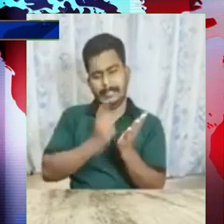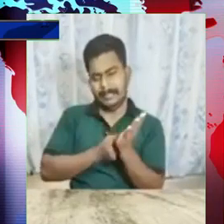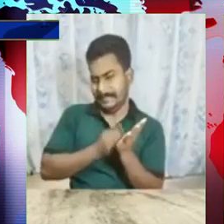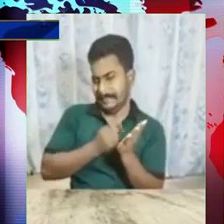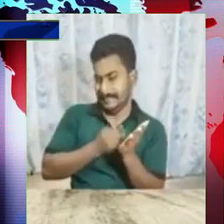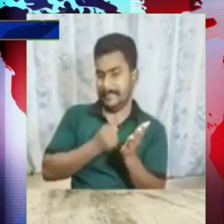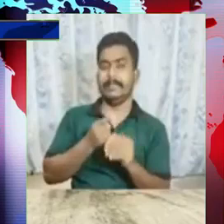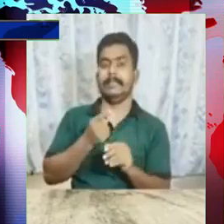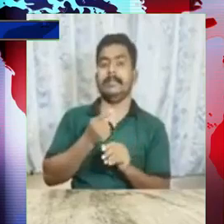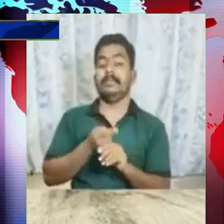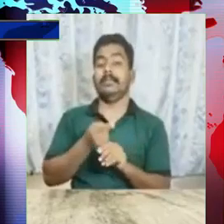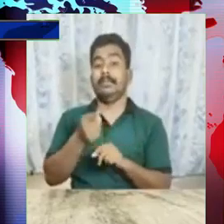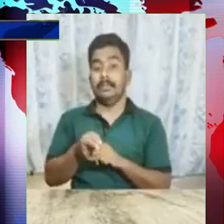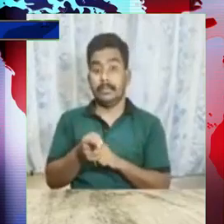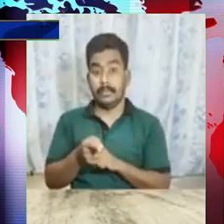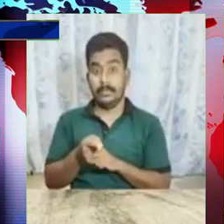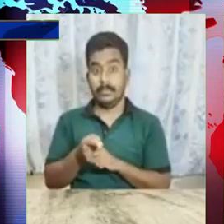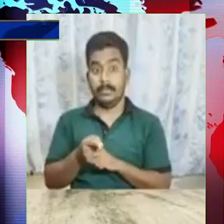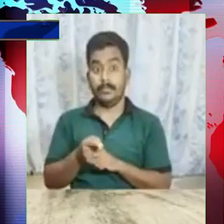സമയം നിശ്ചയിച്ചു കൊടുക്കുന്നുണ്ട്.